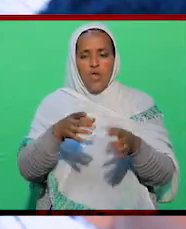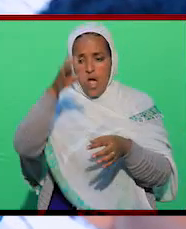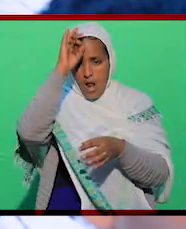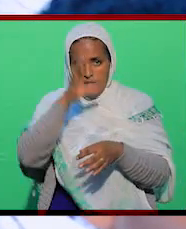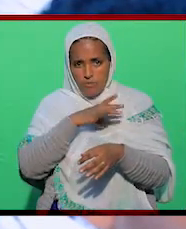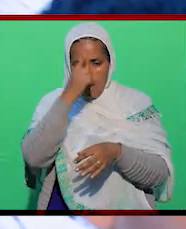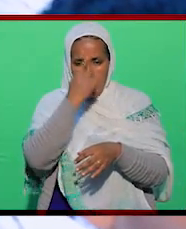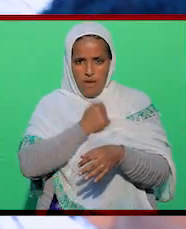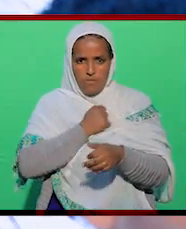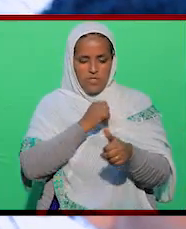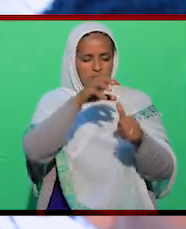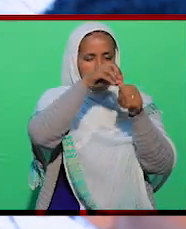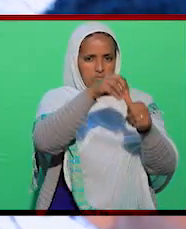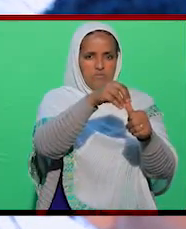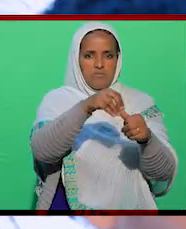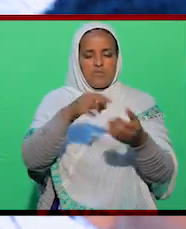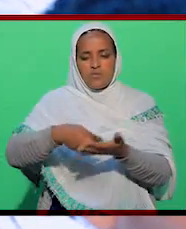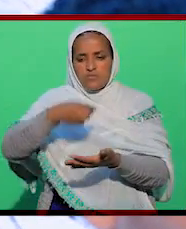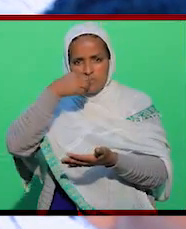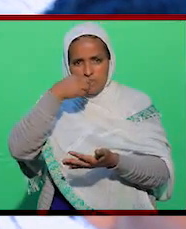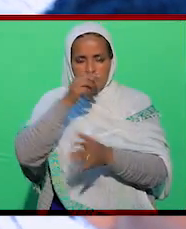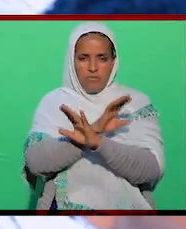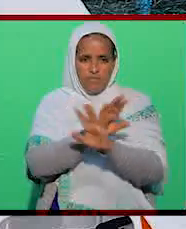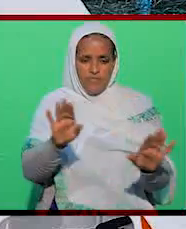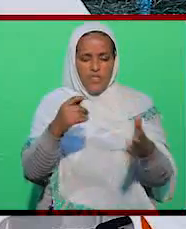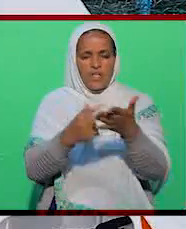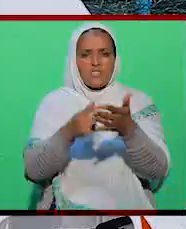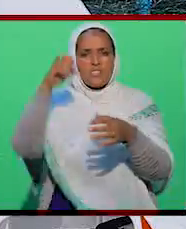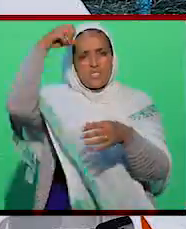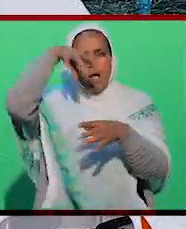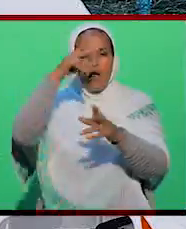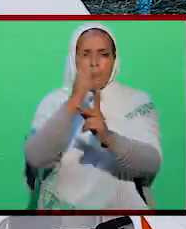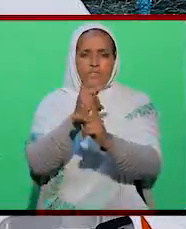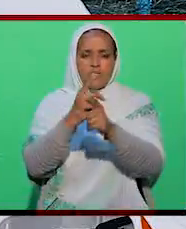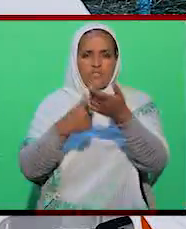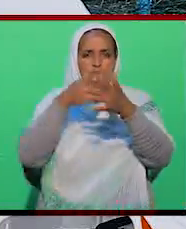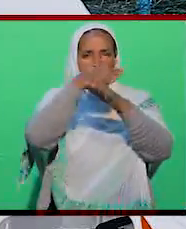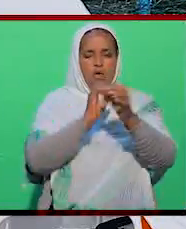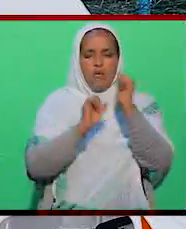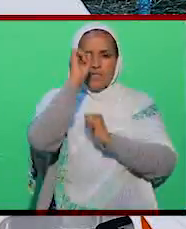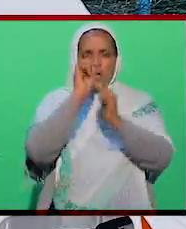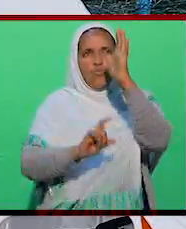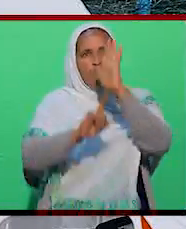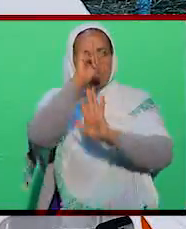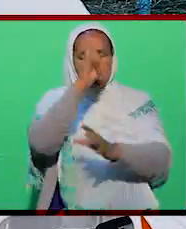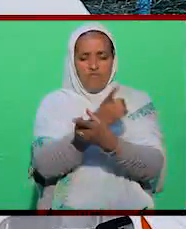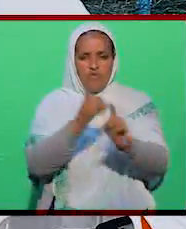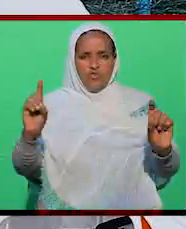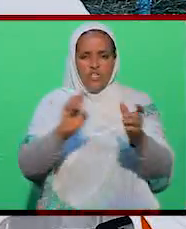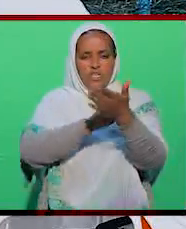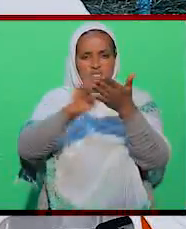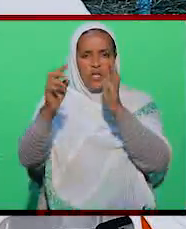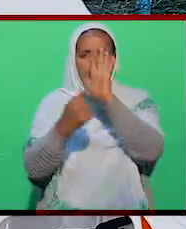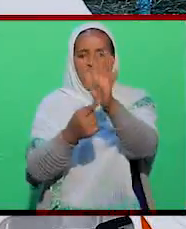ያልተጠመቁ መጠመቅ፣ ከዛ ያመኑ ደግሞ ስጋውን ደግሞ መቀበል፣ ቅድም እንደተባለው ከዛ ይህንን ጸጋ መጠበቅ፣ ከዛ በተጋድሎ ማሳደግ ነው።